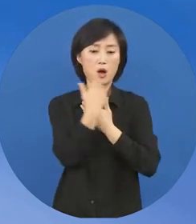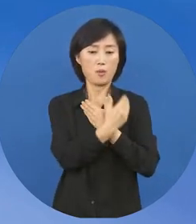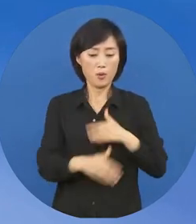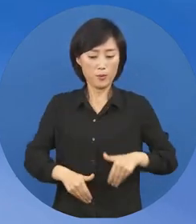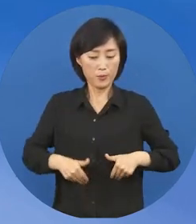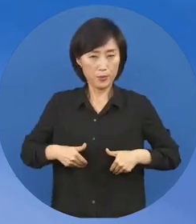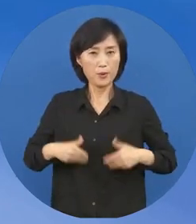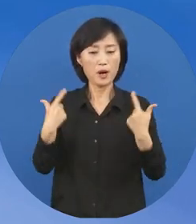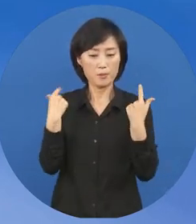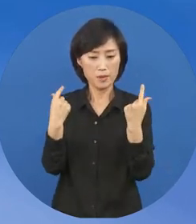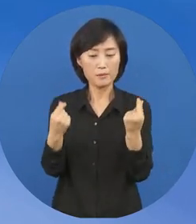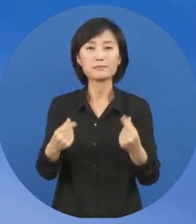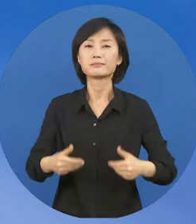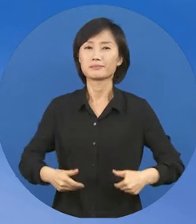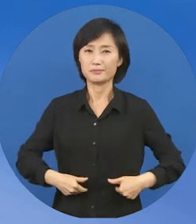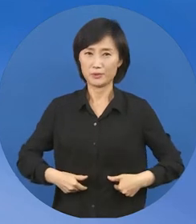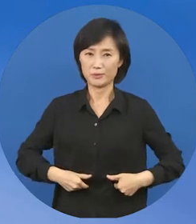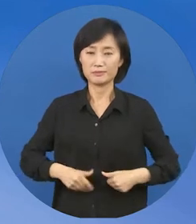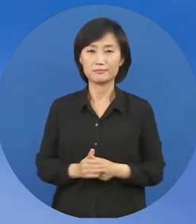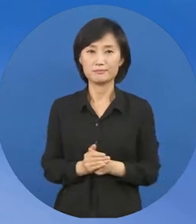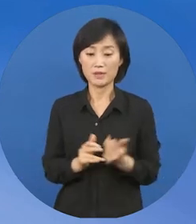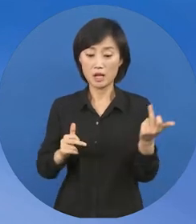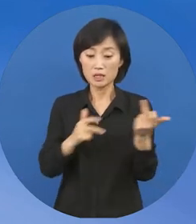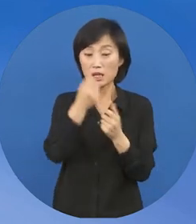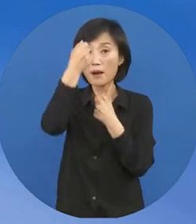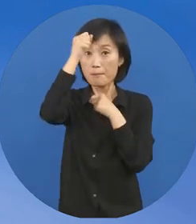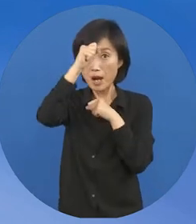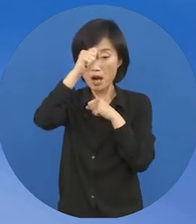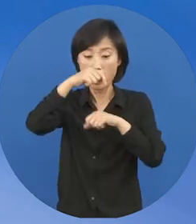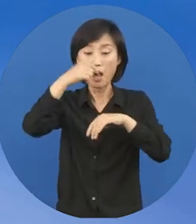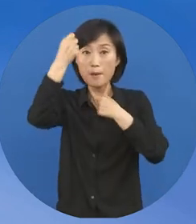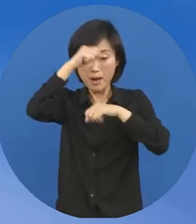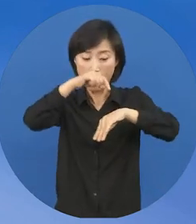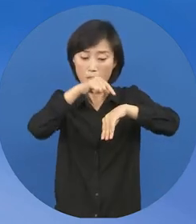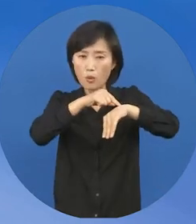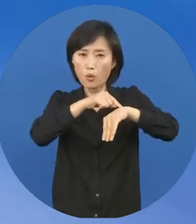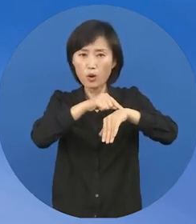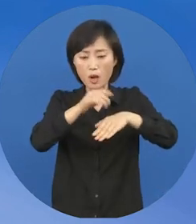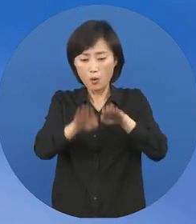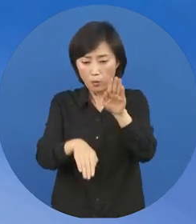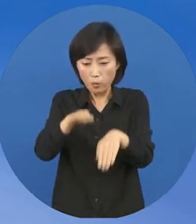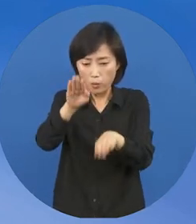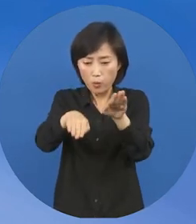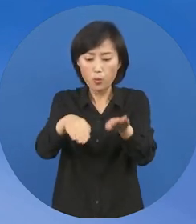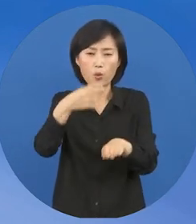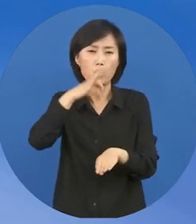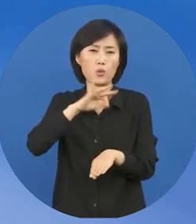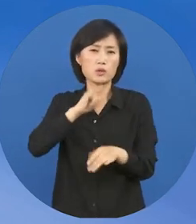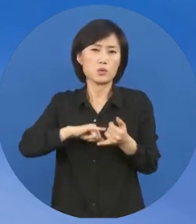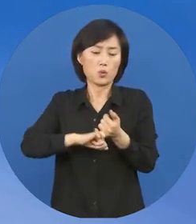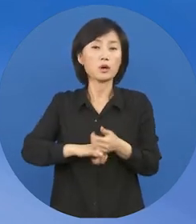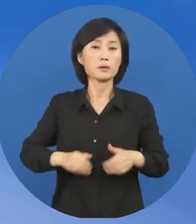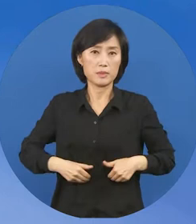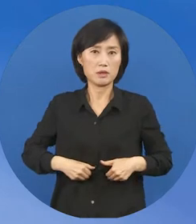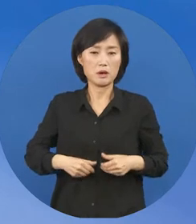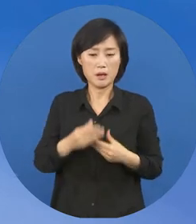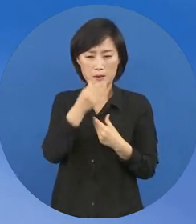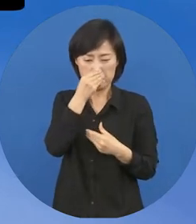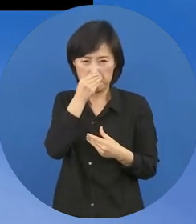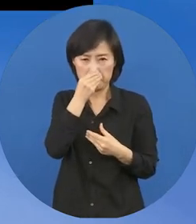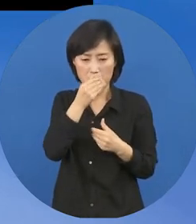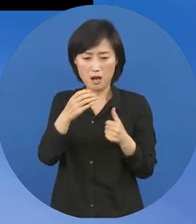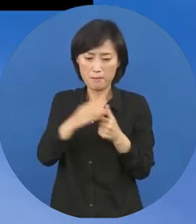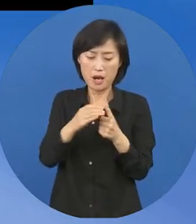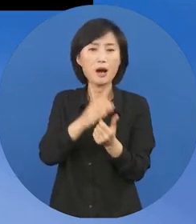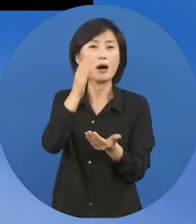몸의 열이 발산되는 것을 막아야 합니다 또 등 상하는 발목을 유연하게 만들어 주기 때문에 꼭 신어야 하고 꽉